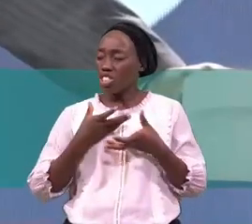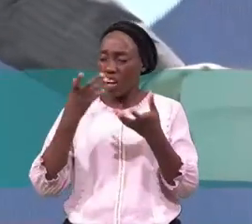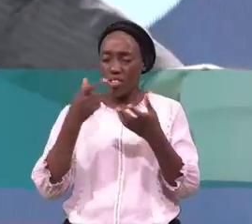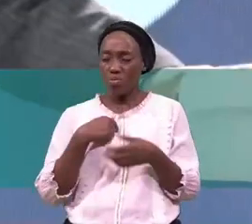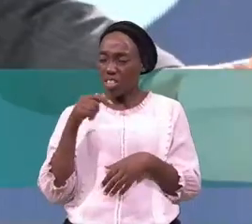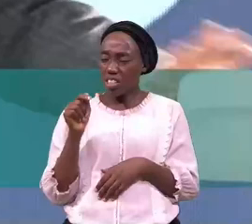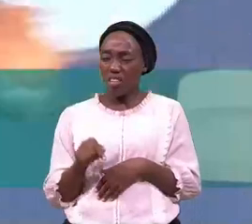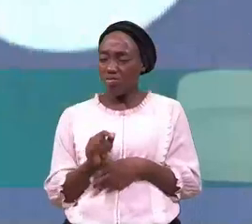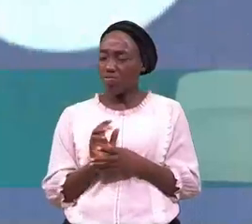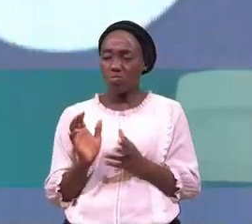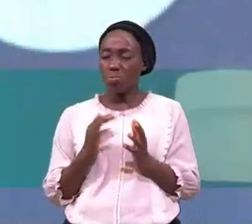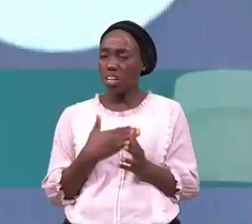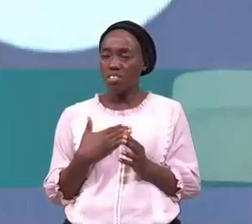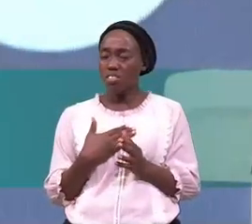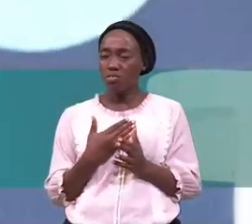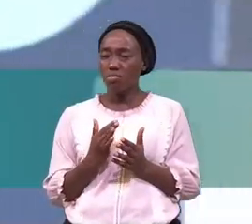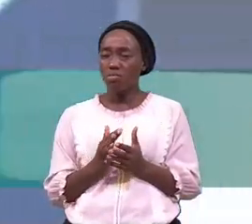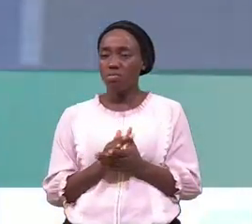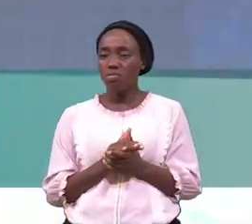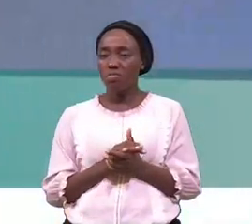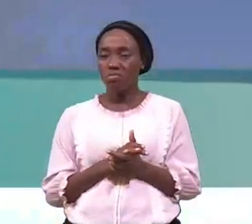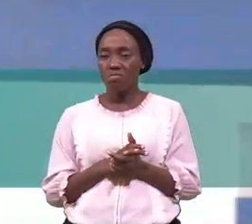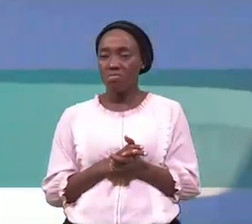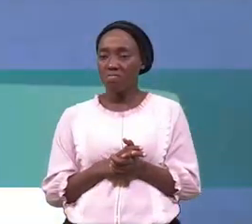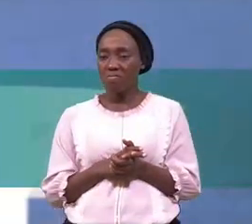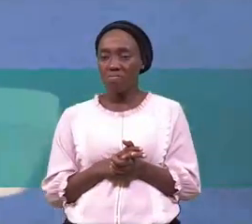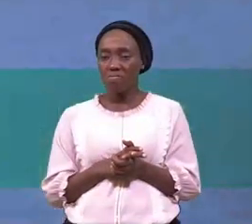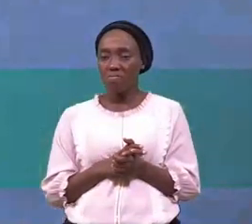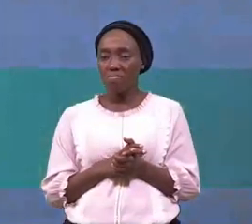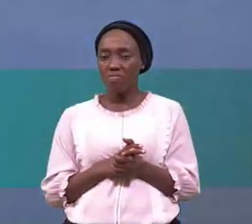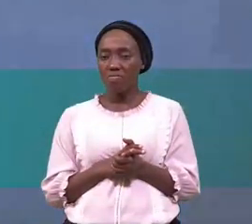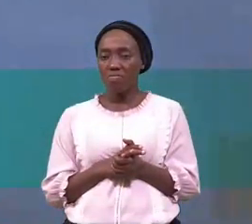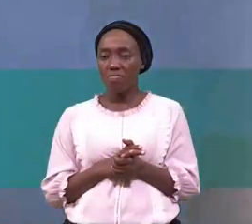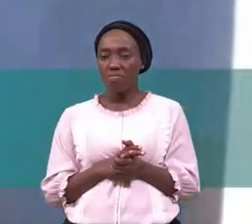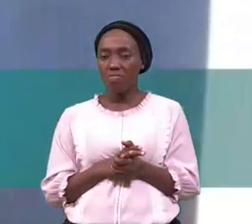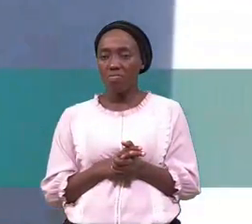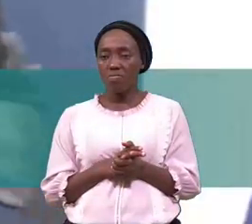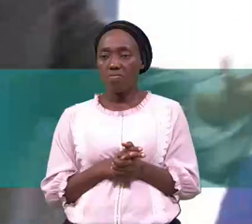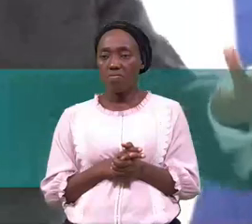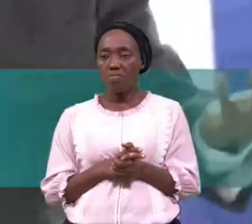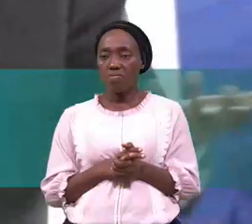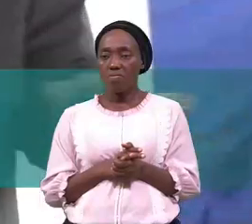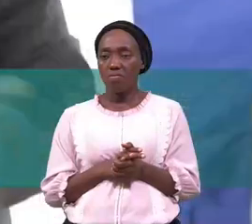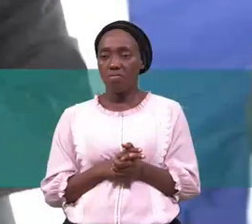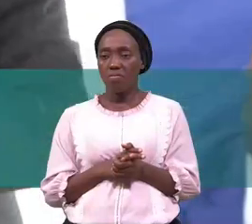et donc le prédicateur qui fume et fait ce qu'il veut. Donc, quand nous prêchons, écoutez,